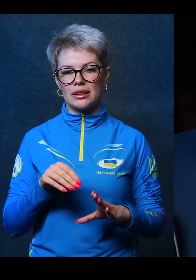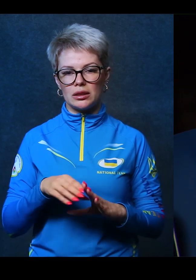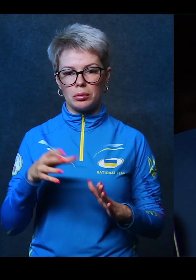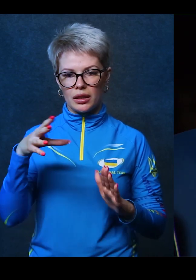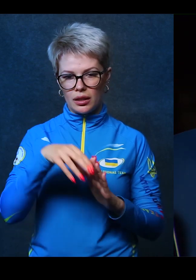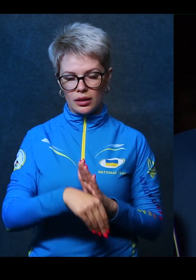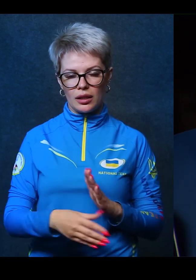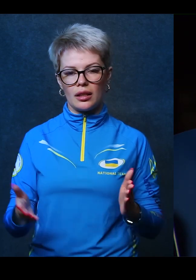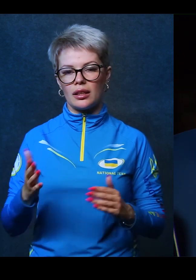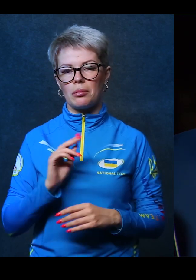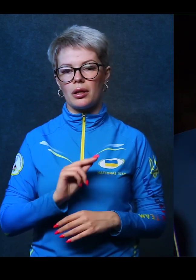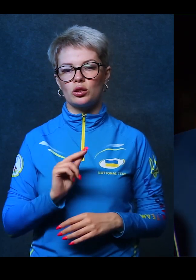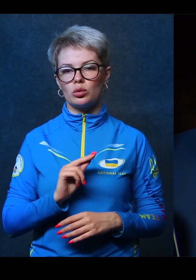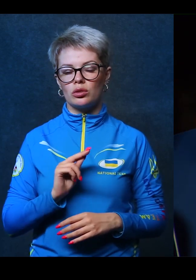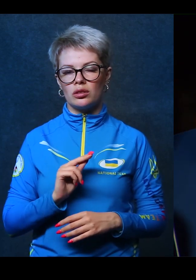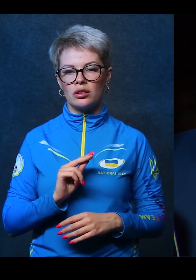які